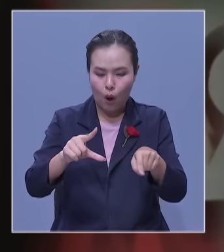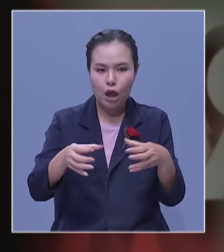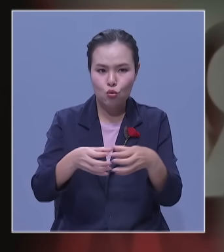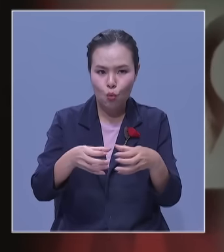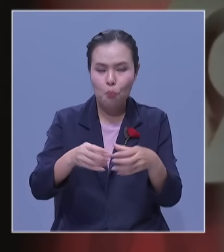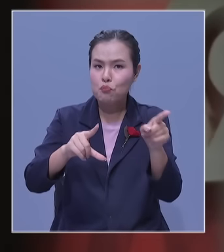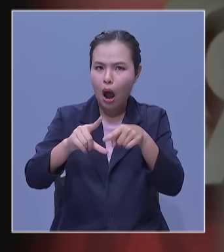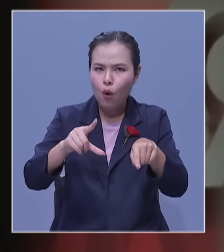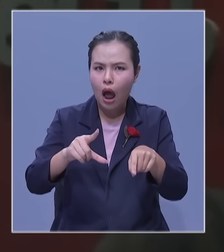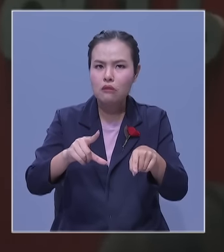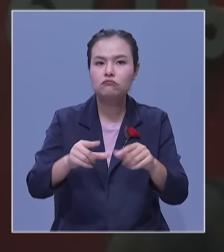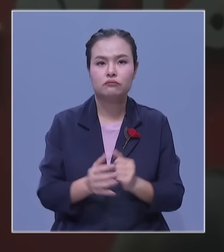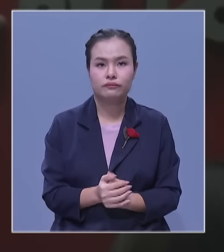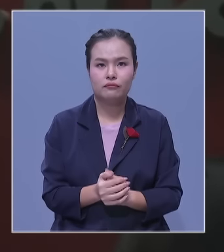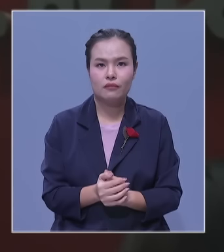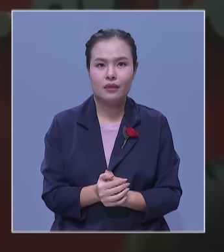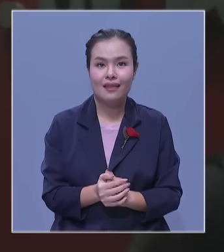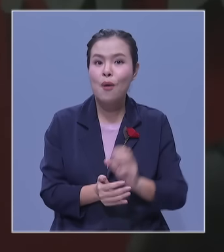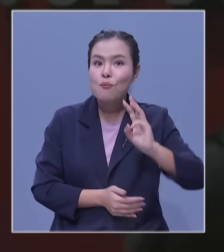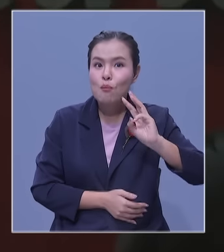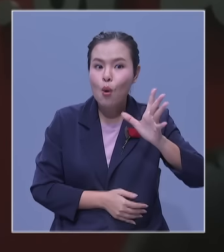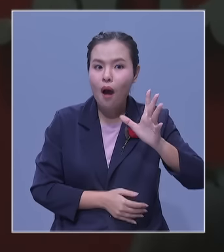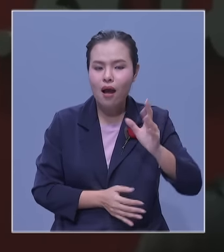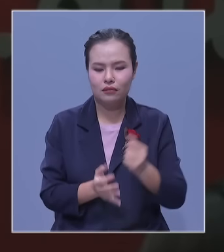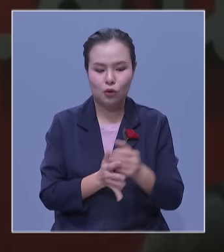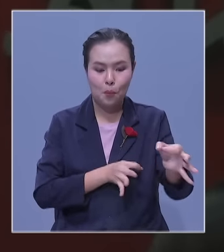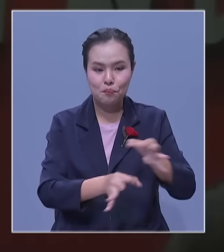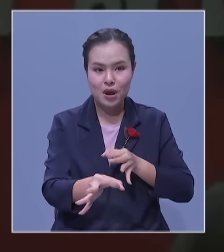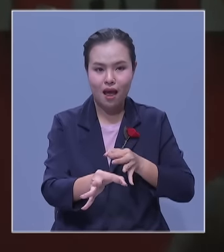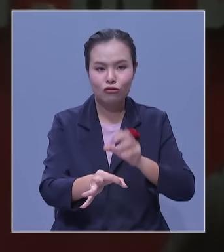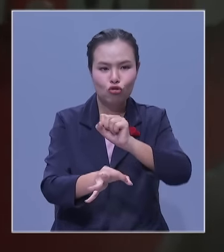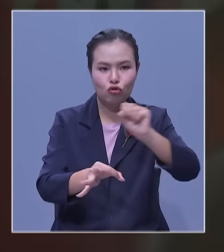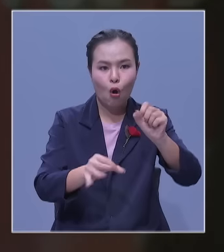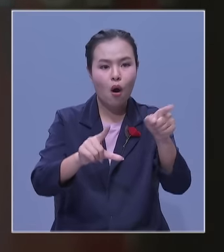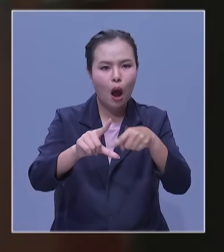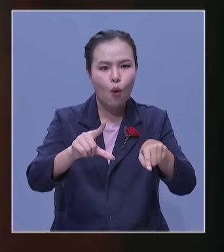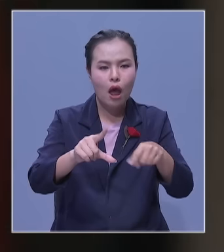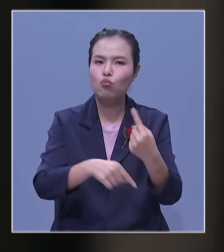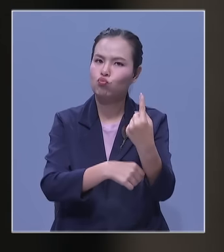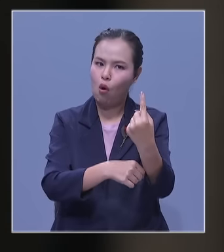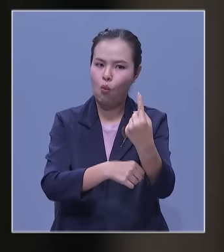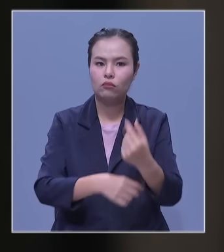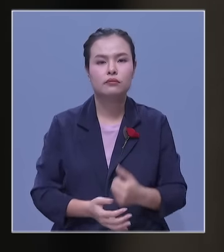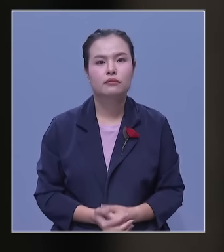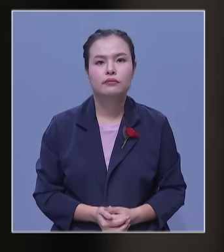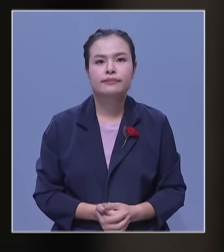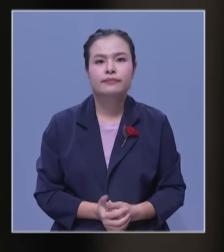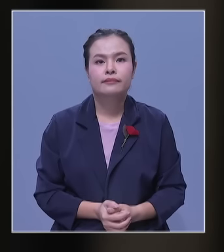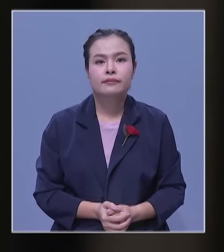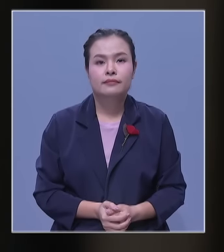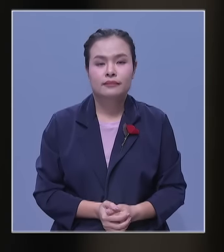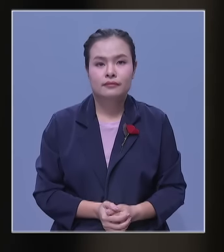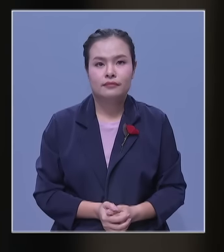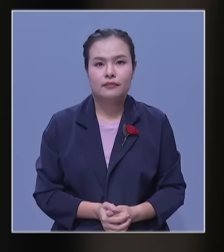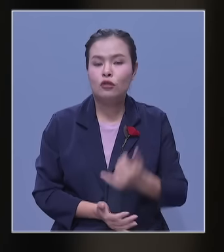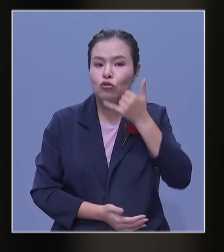าวไกลเท่านั้น ใช่ถ้าสสเท้งไม่ว่างต้องเป็นสสจากก้าวไกลเท่านั้นที่ต้องมารับเรื่องนี้นะครับทางด้านของสสเท้งก็บอก